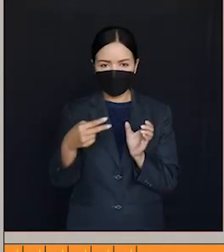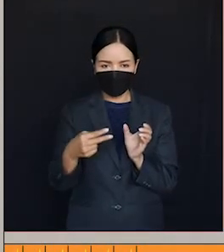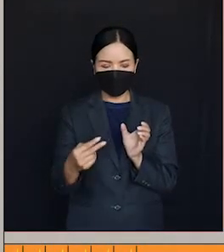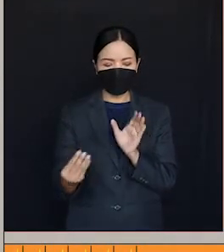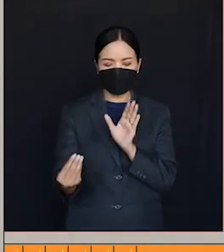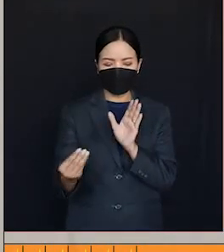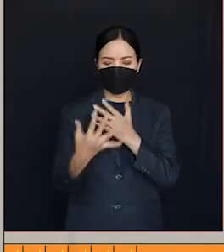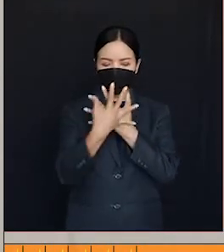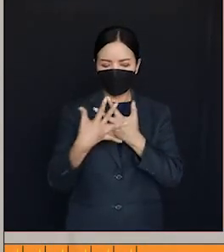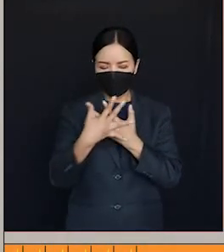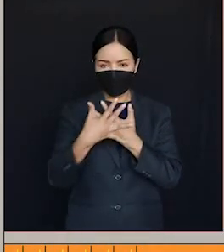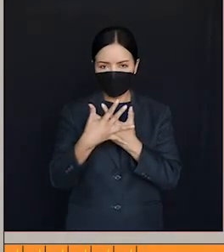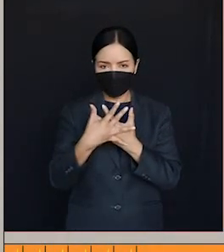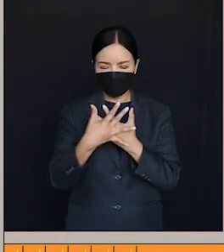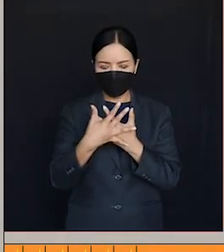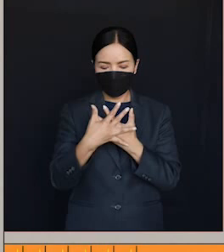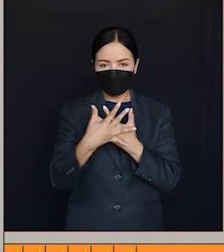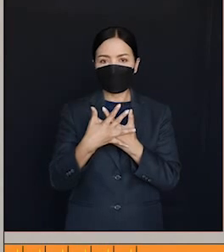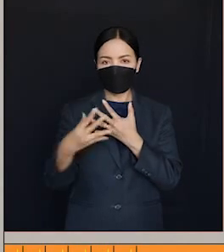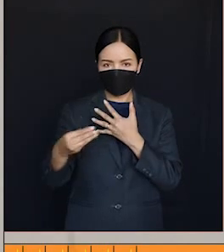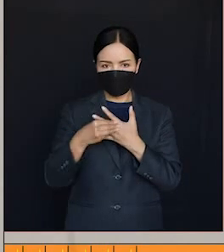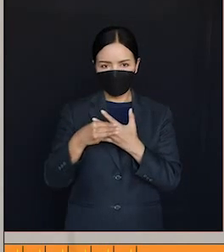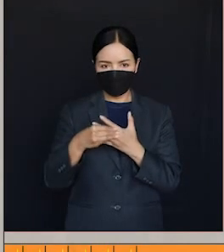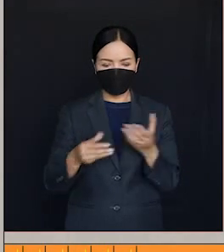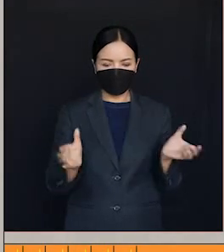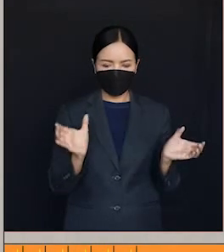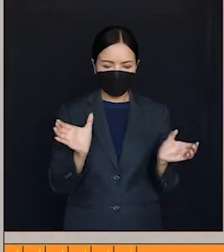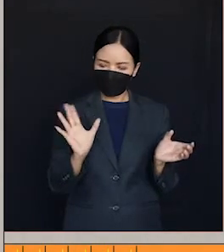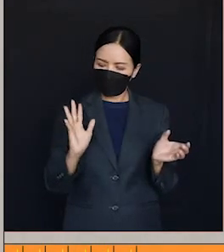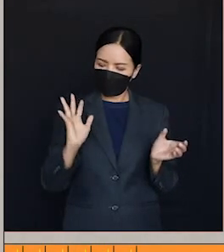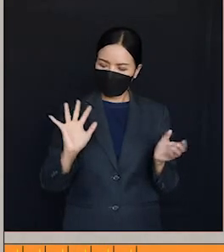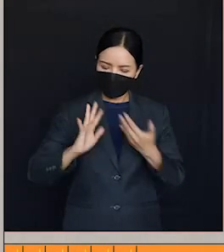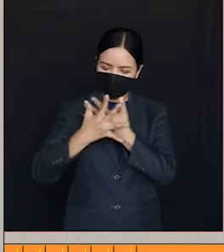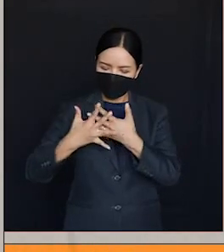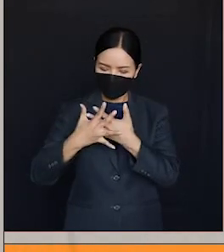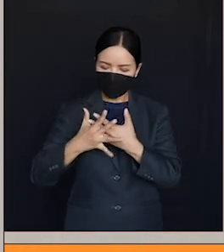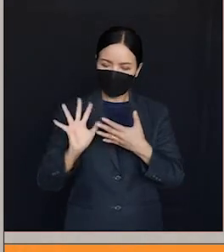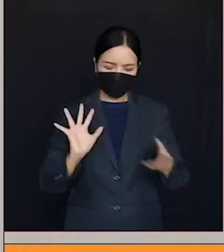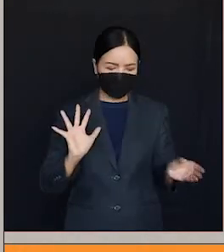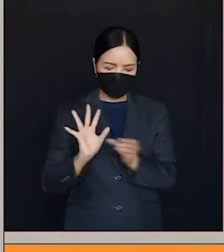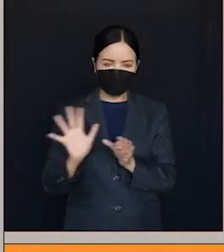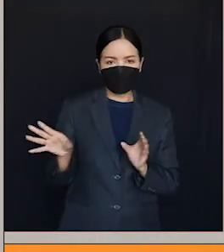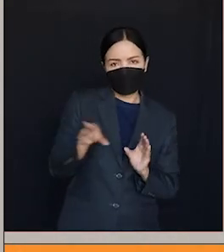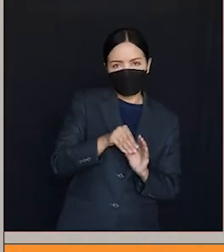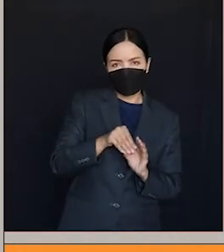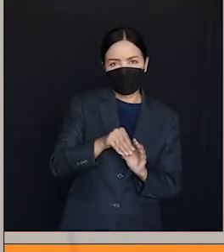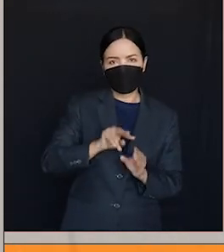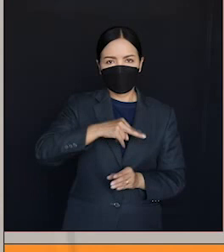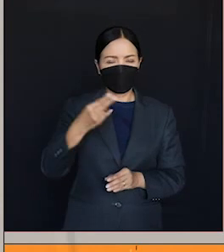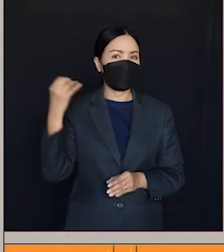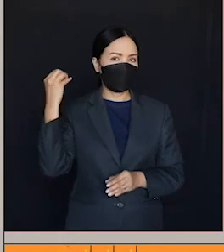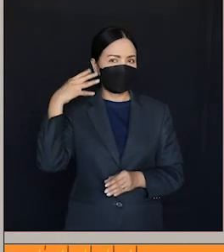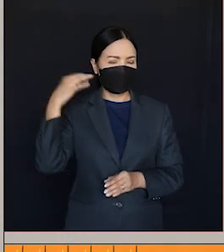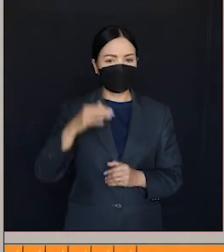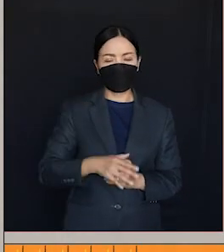โค้ดแล้วก็ดึงโค้ดมาแปลงกลับให้เป็นเท็กซ์แล้วก็อ่าน ครับ การให้ข้อ